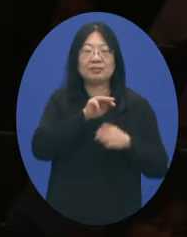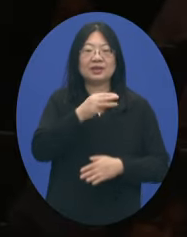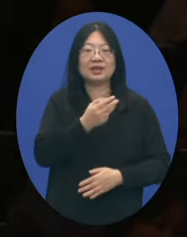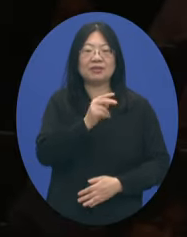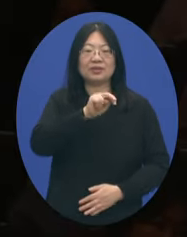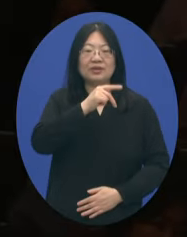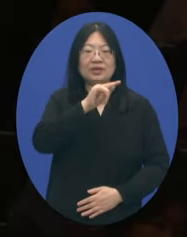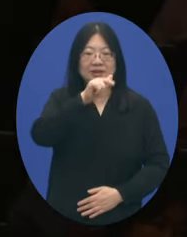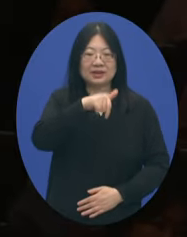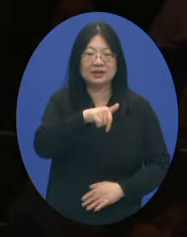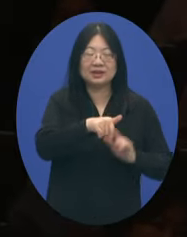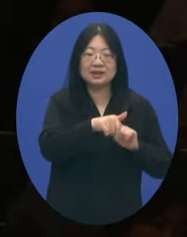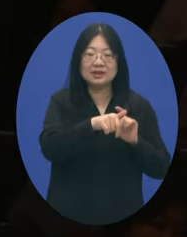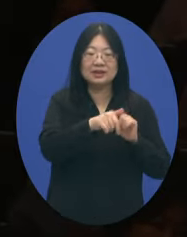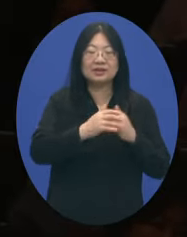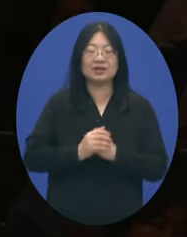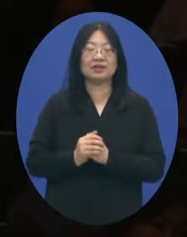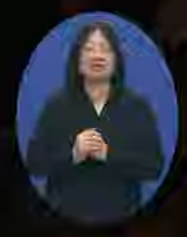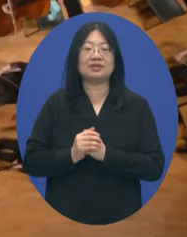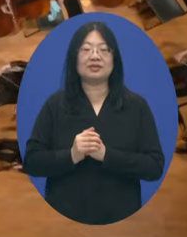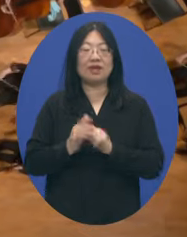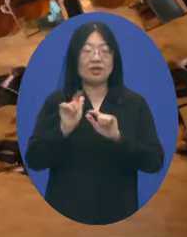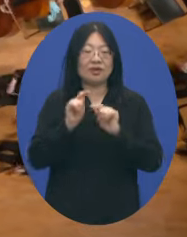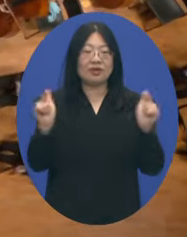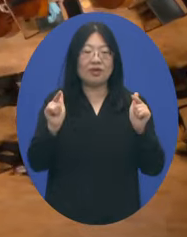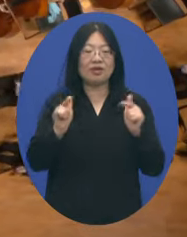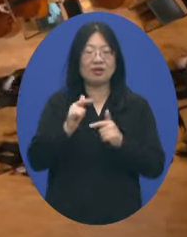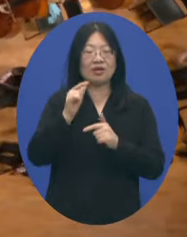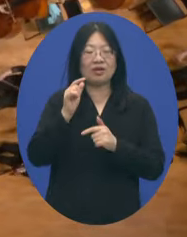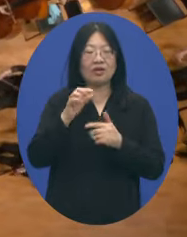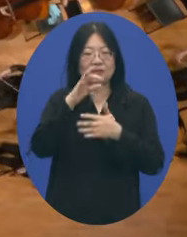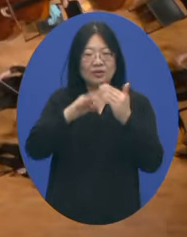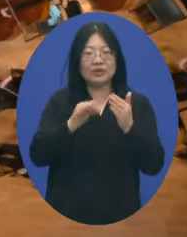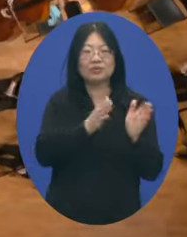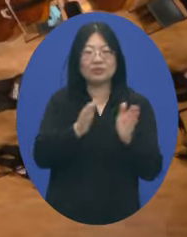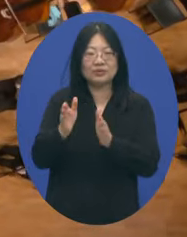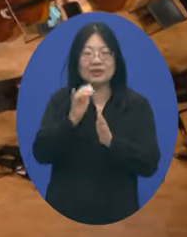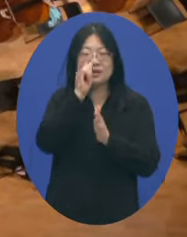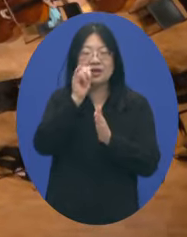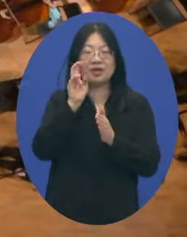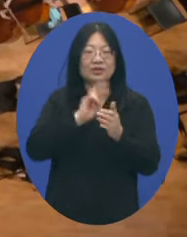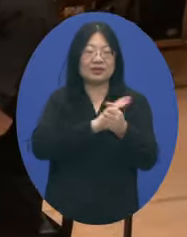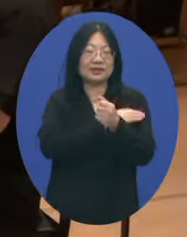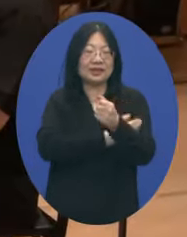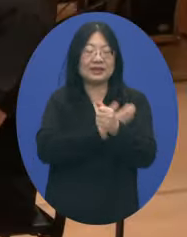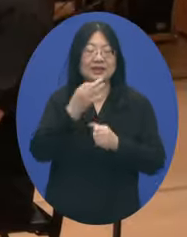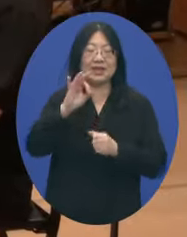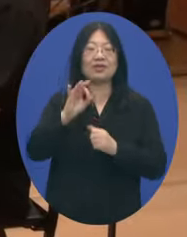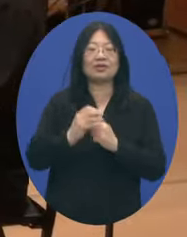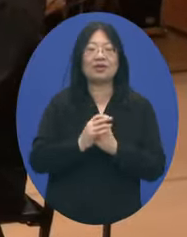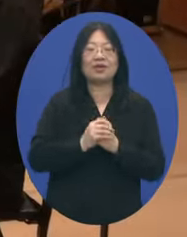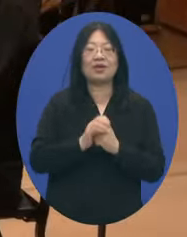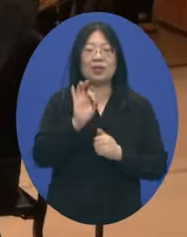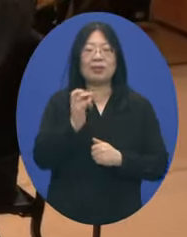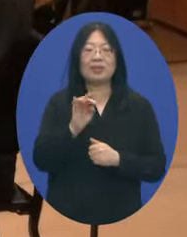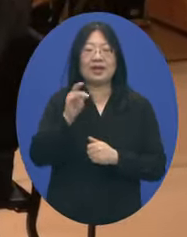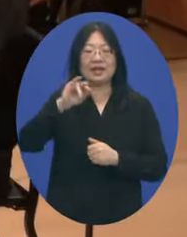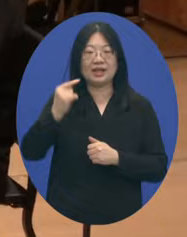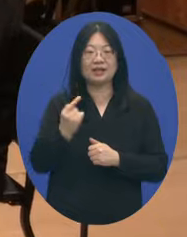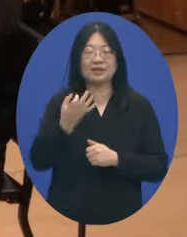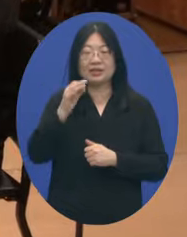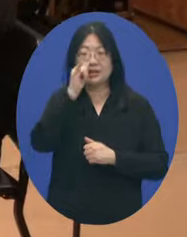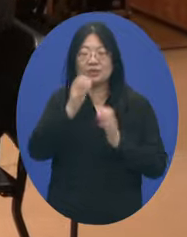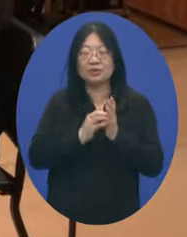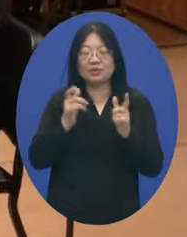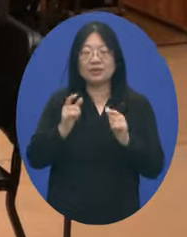필하모니 오케스트라는 엔솔로지 시리즈와 마스터피스 시리즈 등을 진행하며 연주력을 인정받고 오페라 레퍼토리에서도 두각을 나타내고 있으며